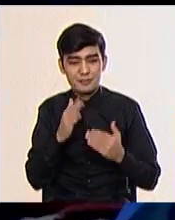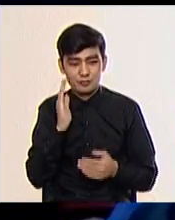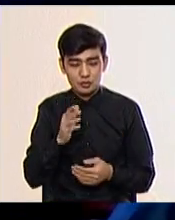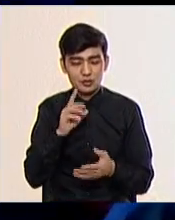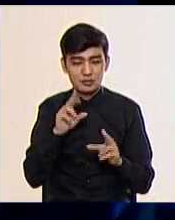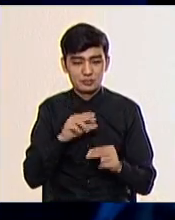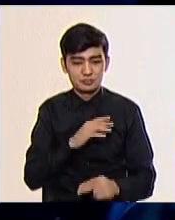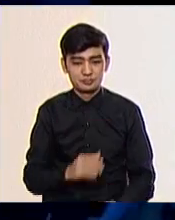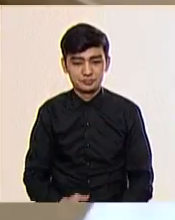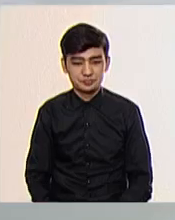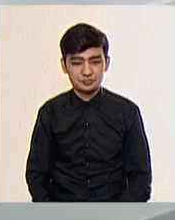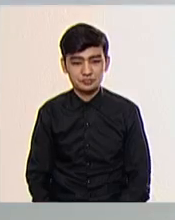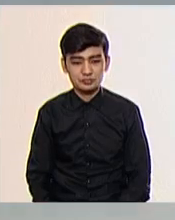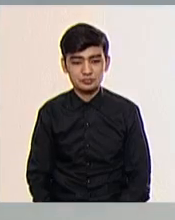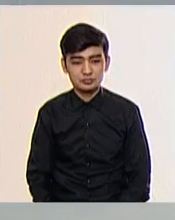состоятся.